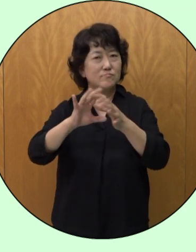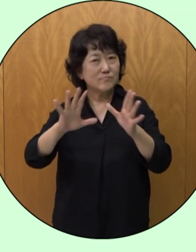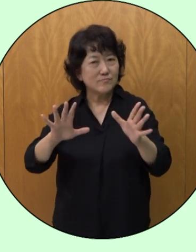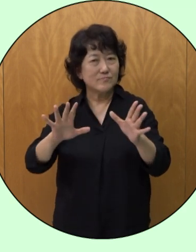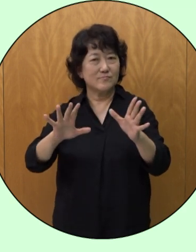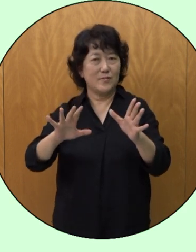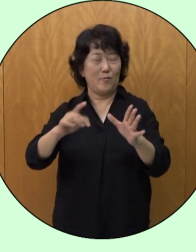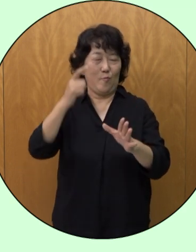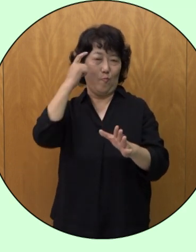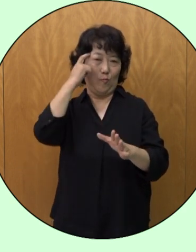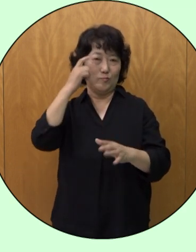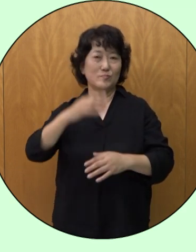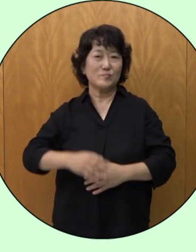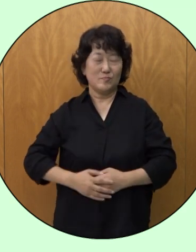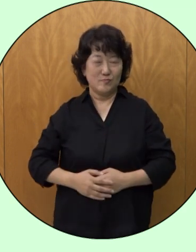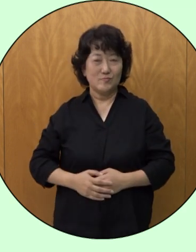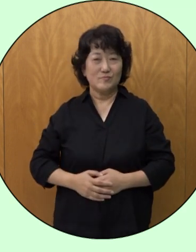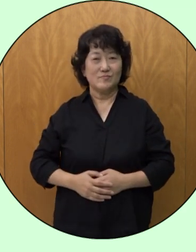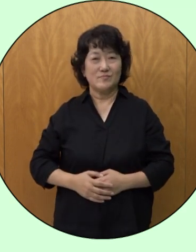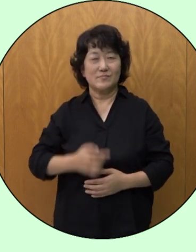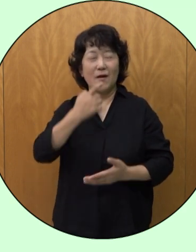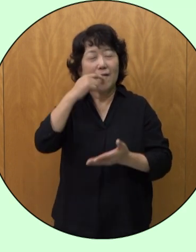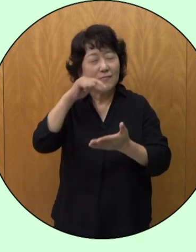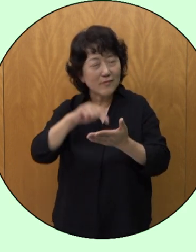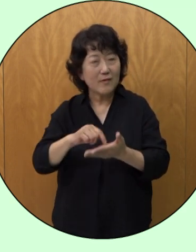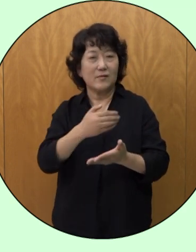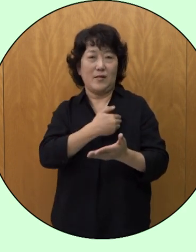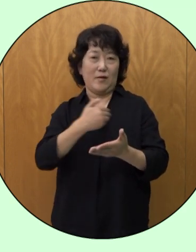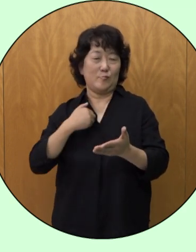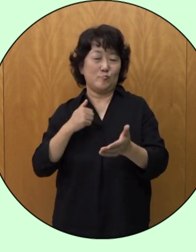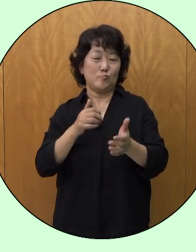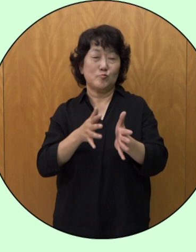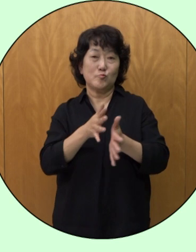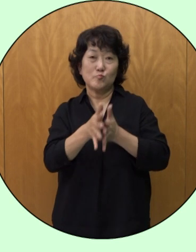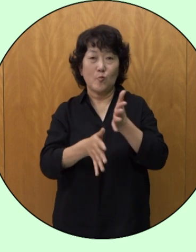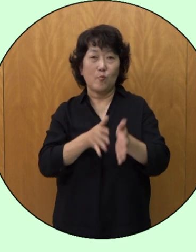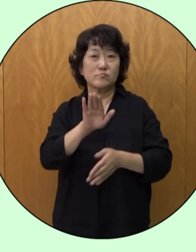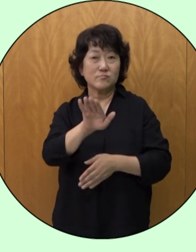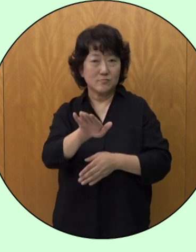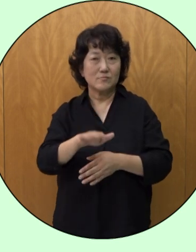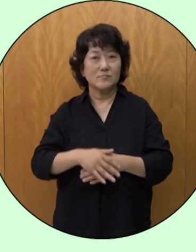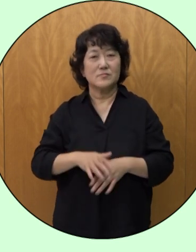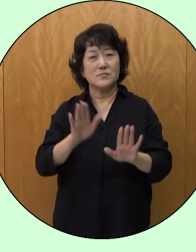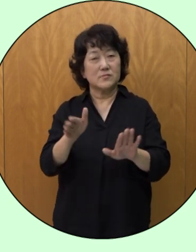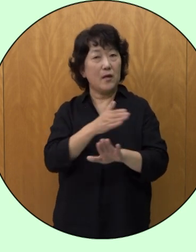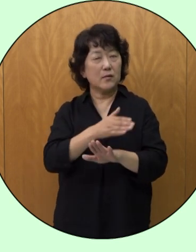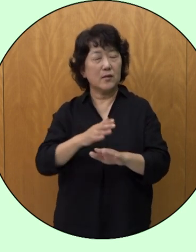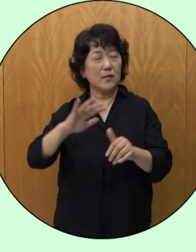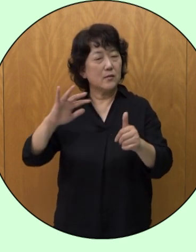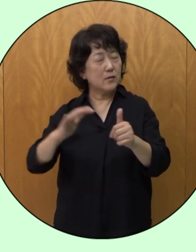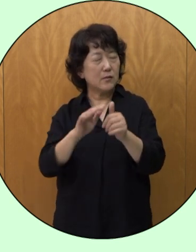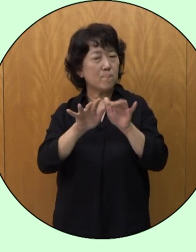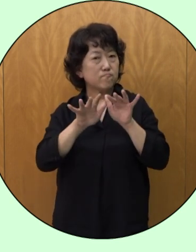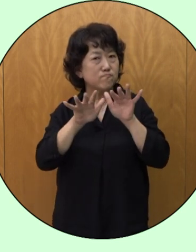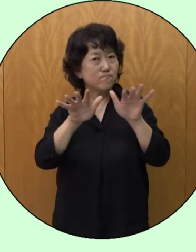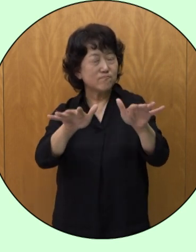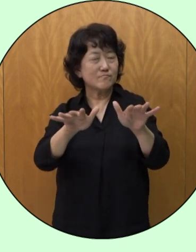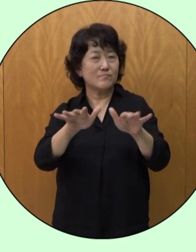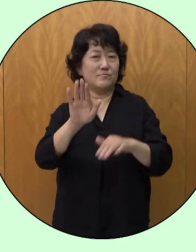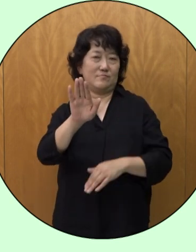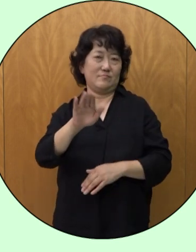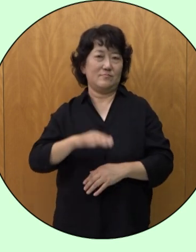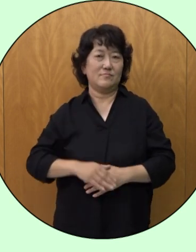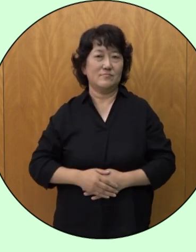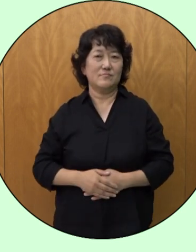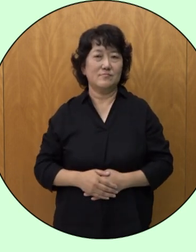かなというふうに思っておりまして、気軽にできるスポーツでありましてね、近年、人気が急上昇してござい